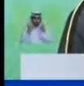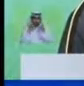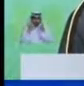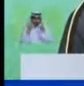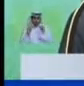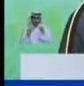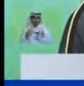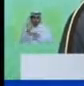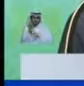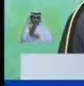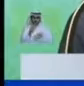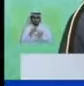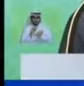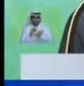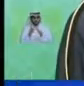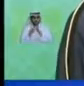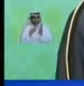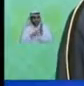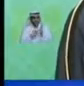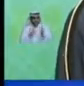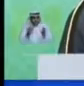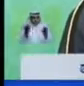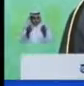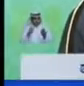ونظام الاجتماع الدوري ينص على أن يرفع